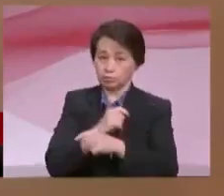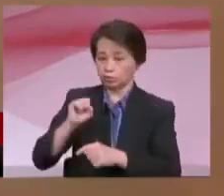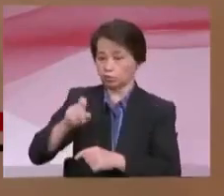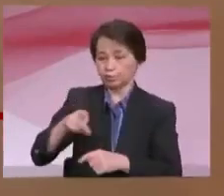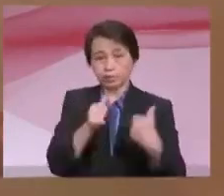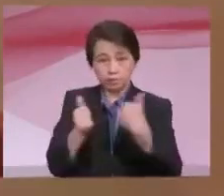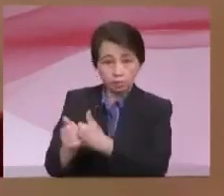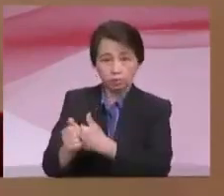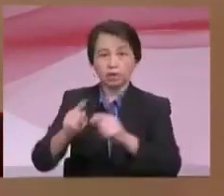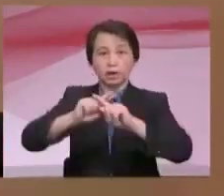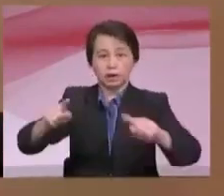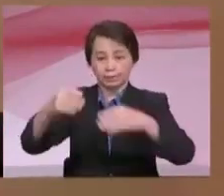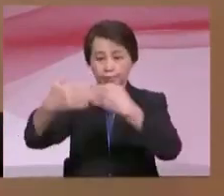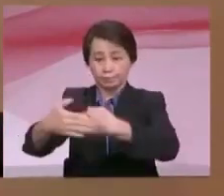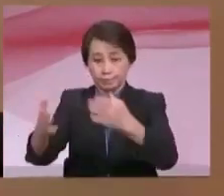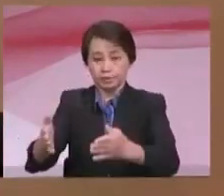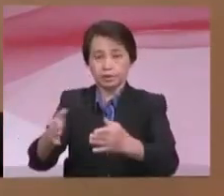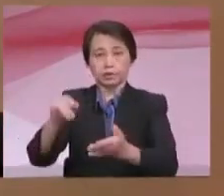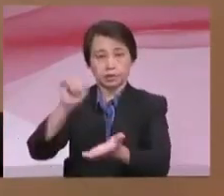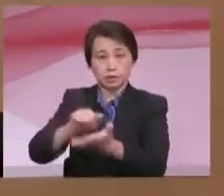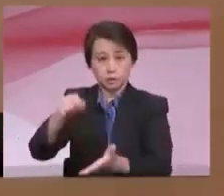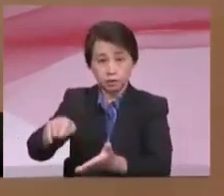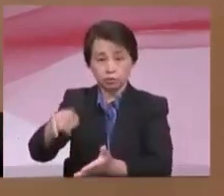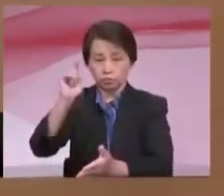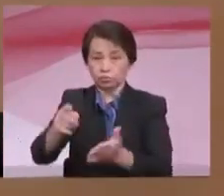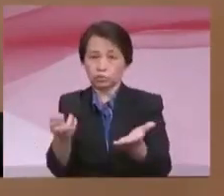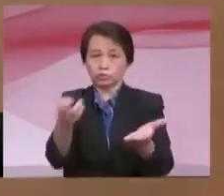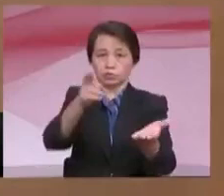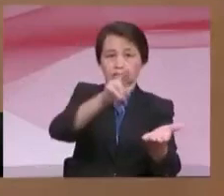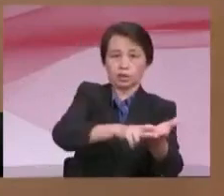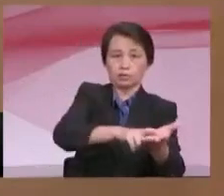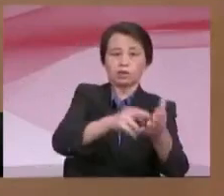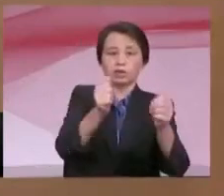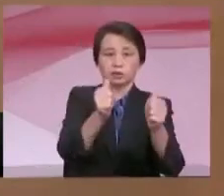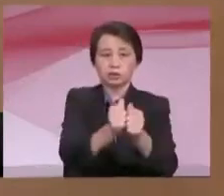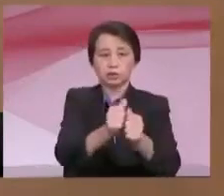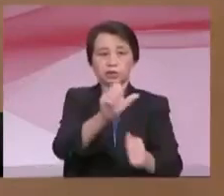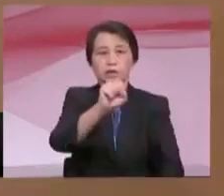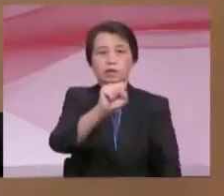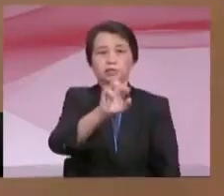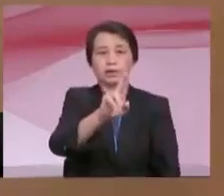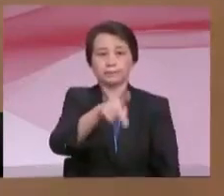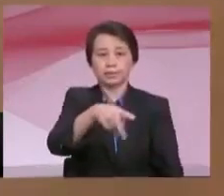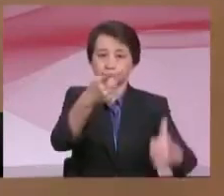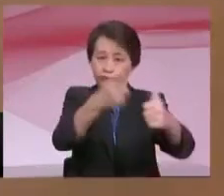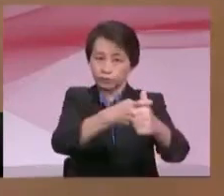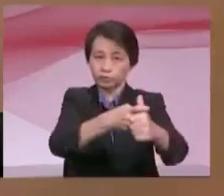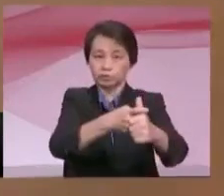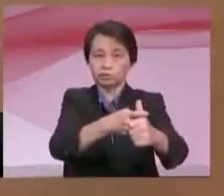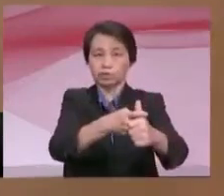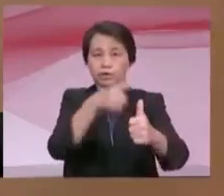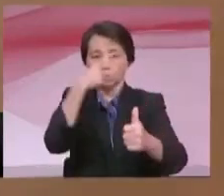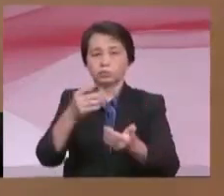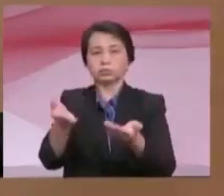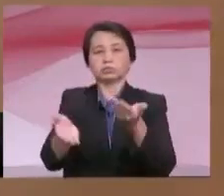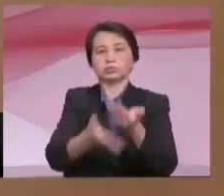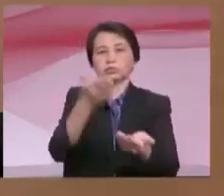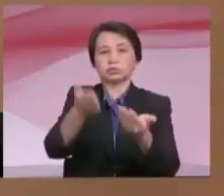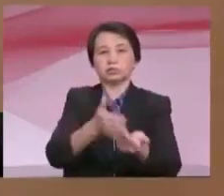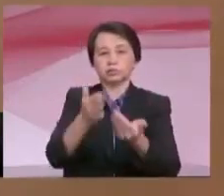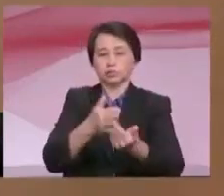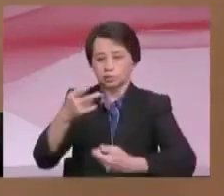bilik gerakan ini perlu didaftarkan dengan PH sprt lebih dulu untuk memudahkan